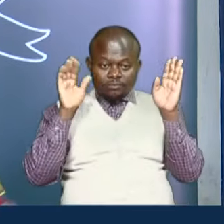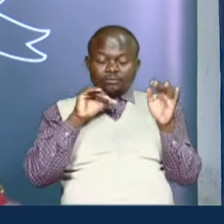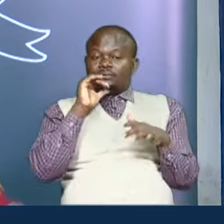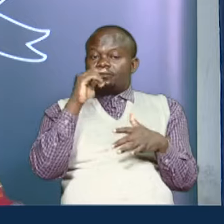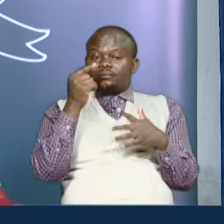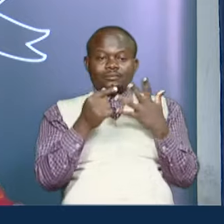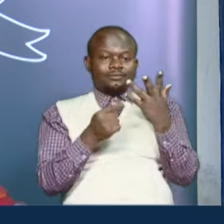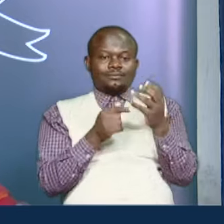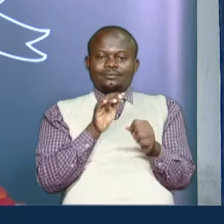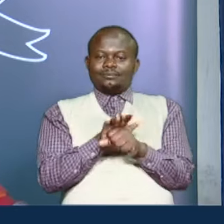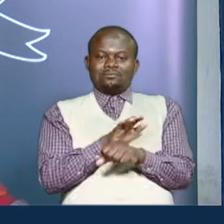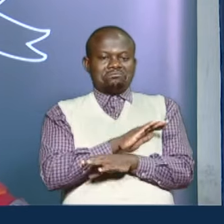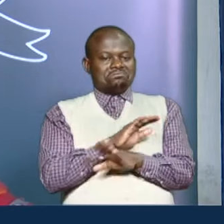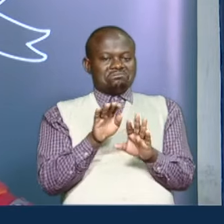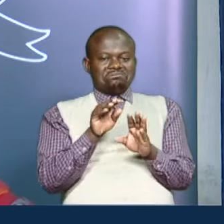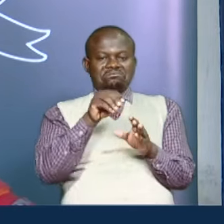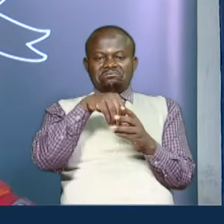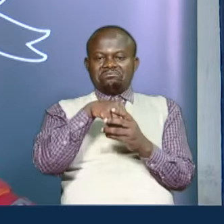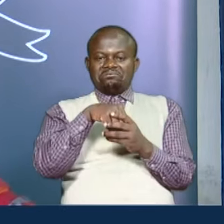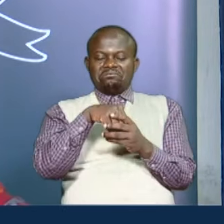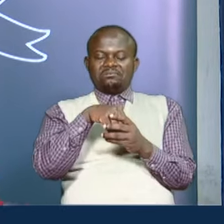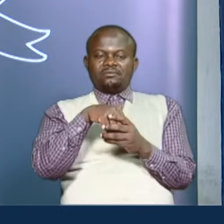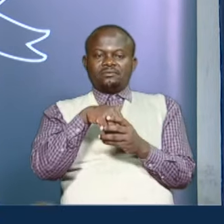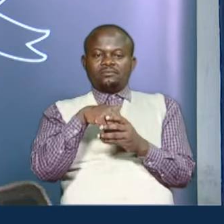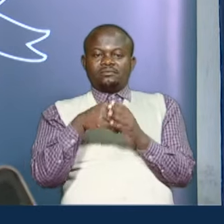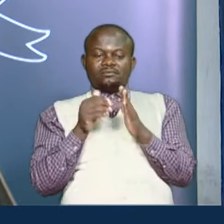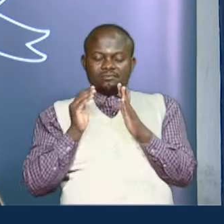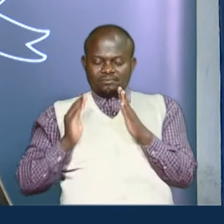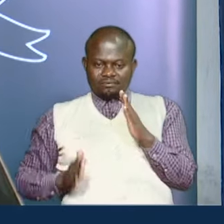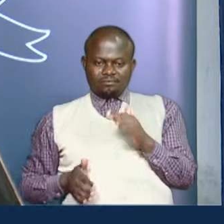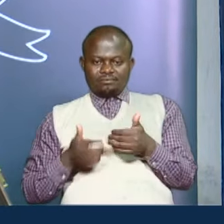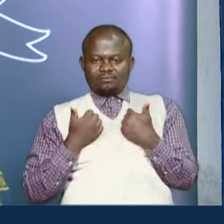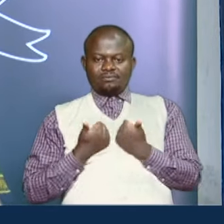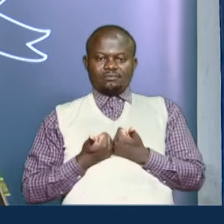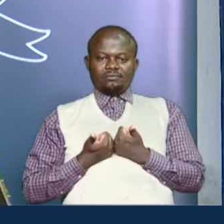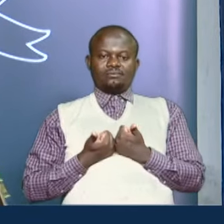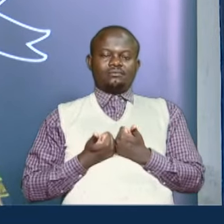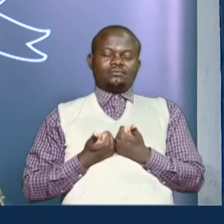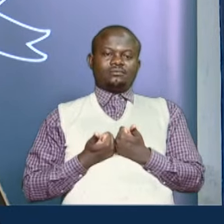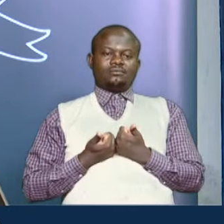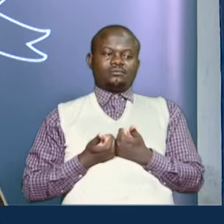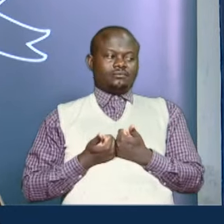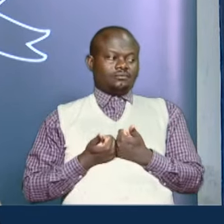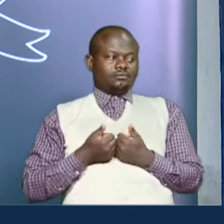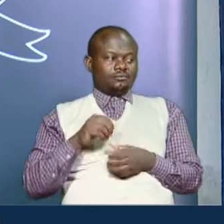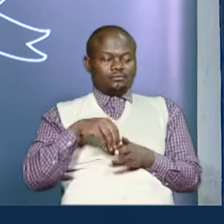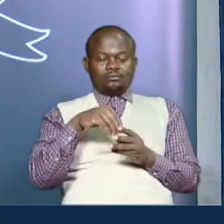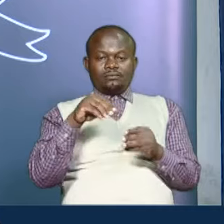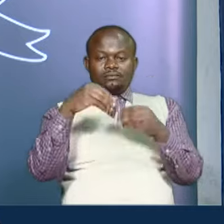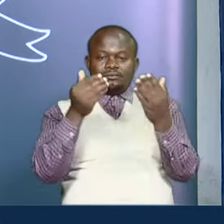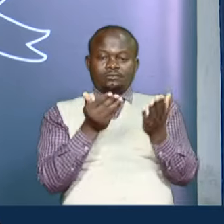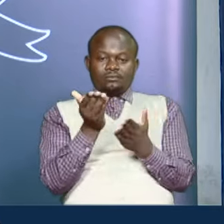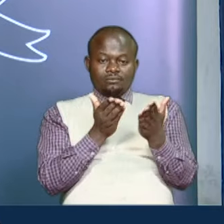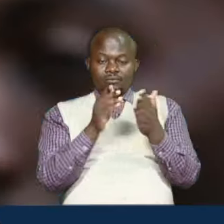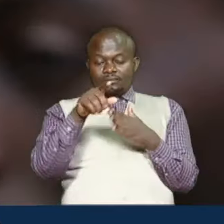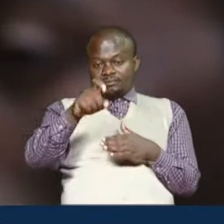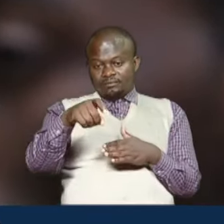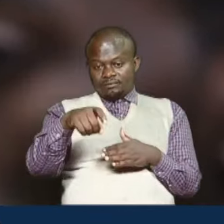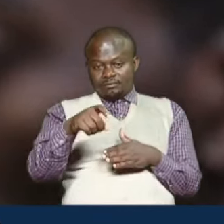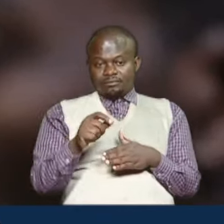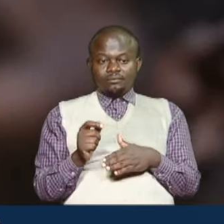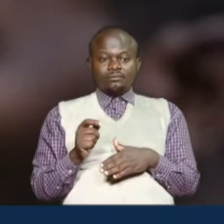byinshi hakubiyemo ubunyangamugayo hakubiyemo gutanga serivisi ikenewe